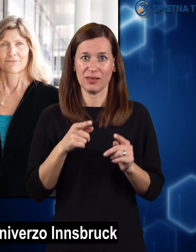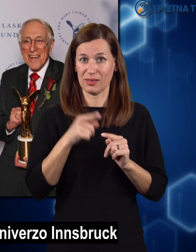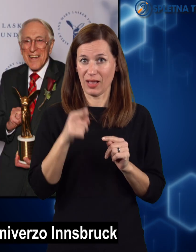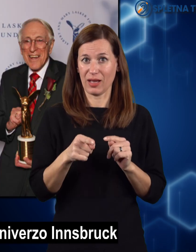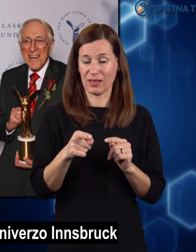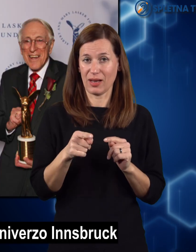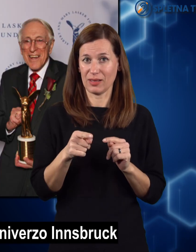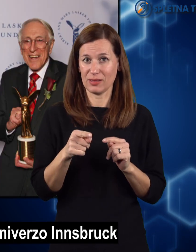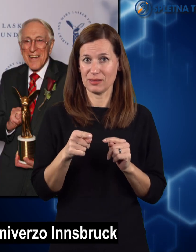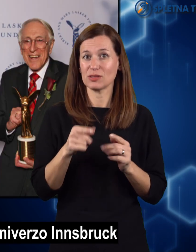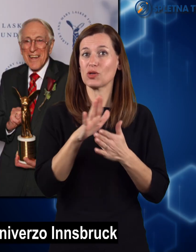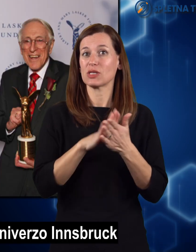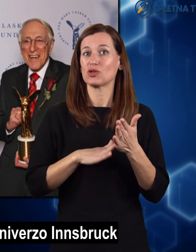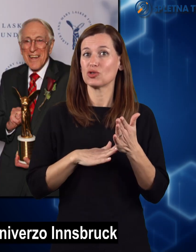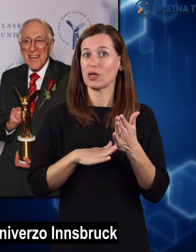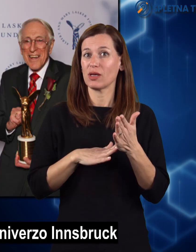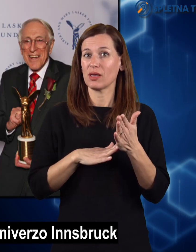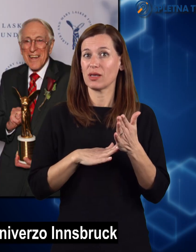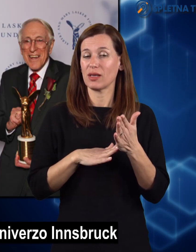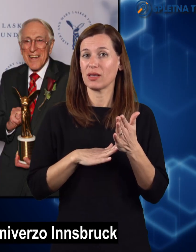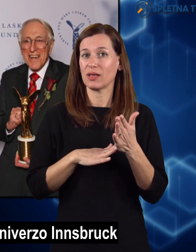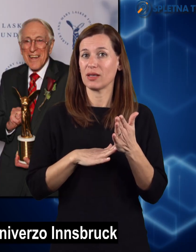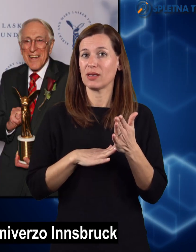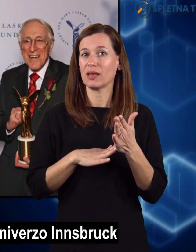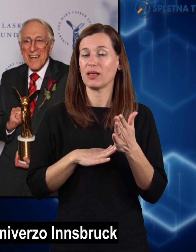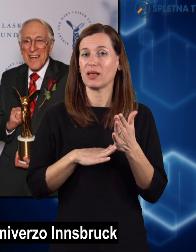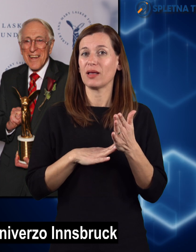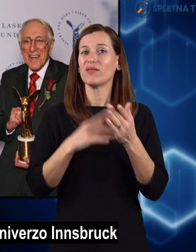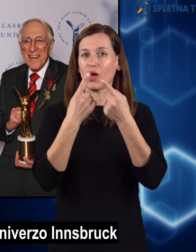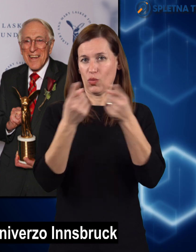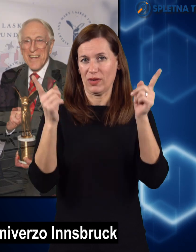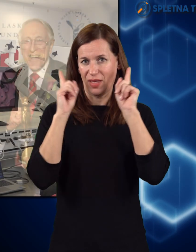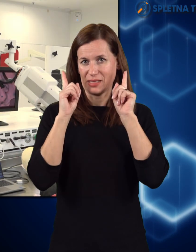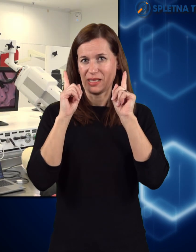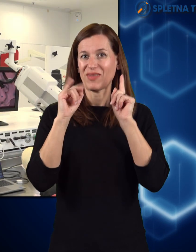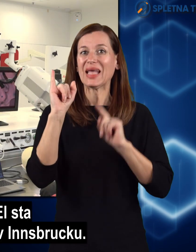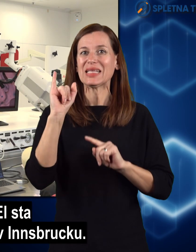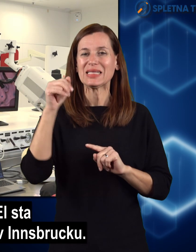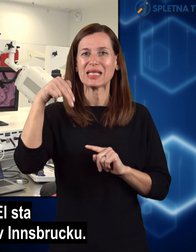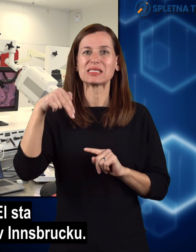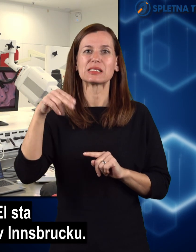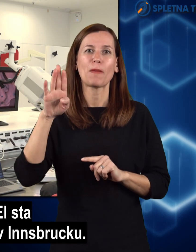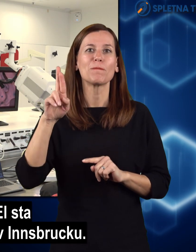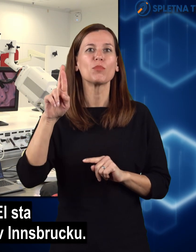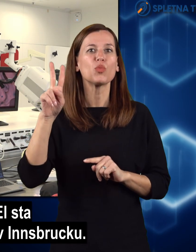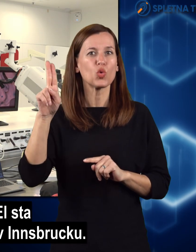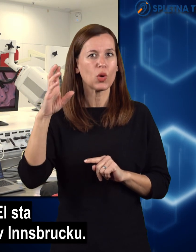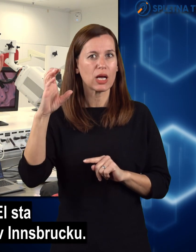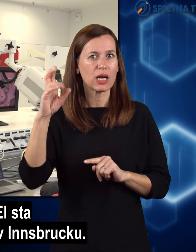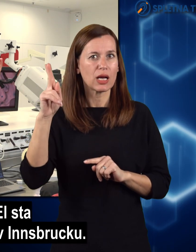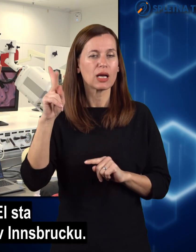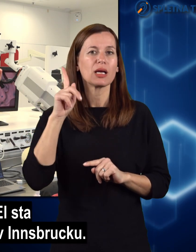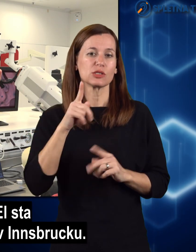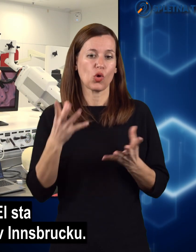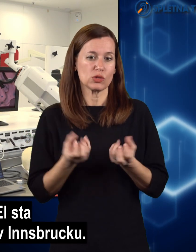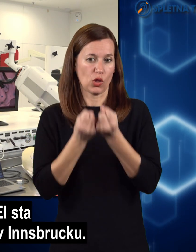At that point in time, they started with the University of Innsbruck, and they